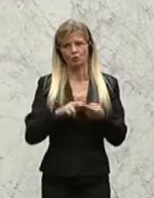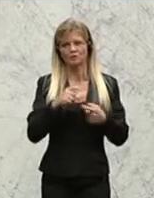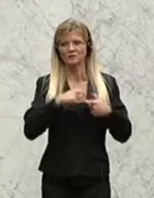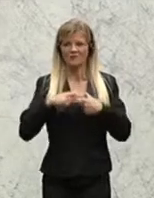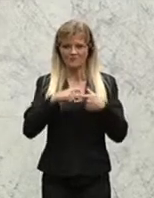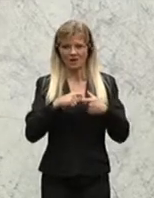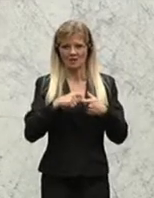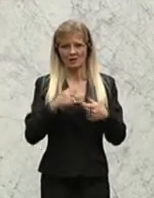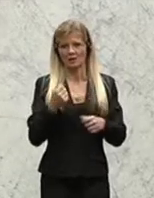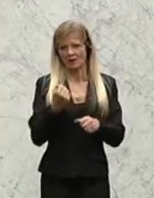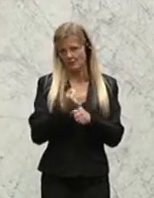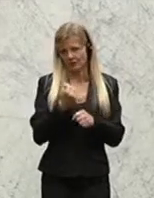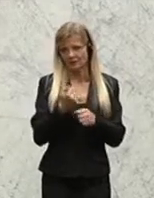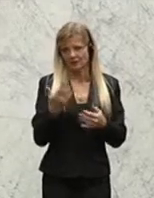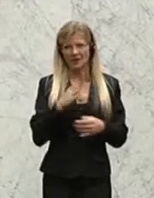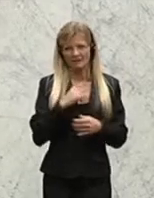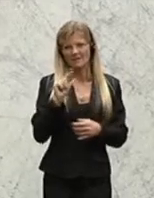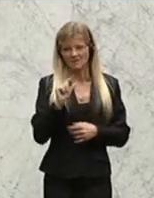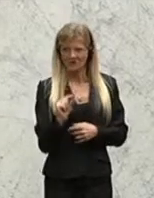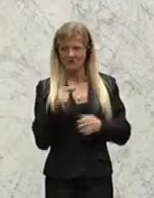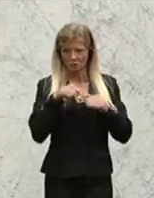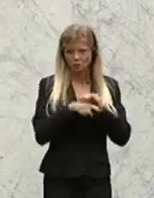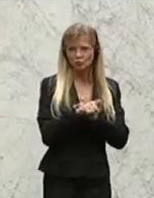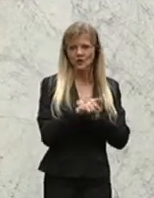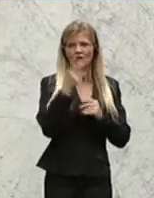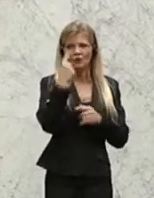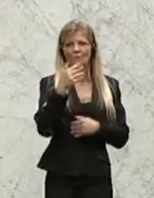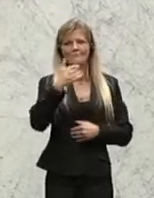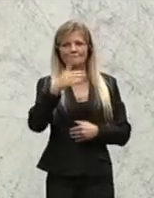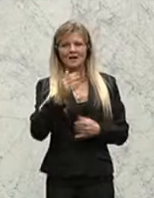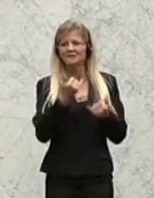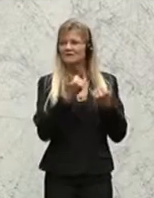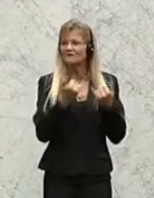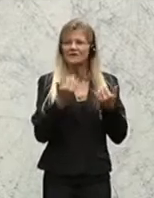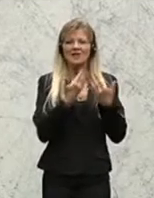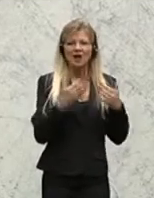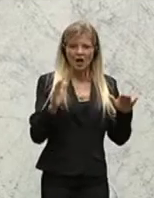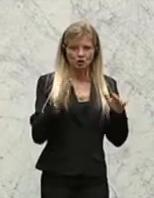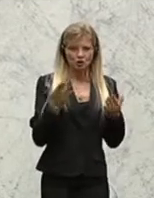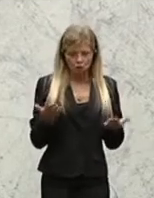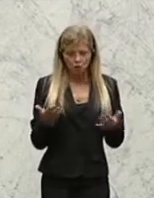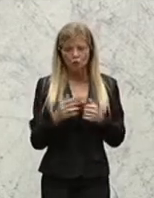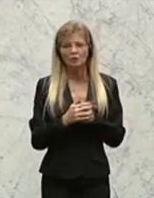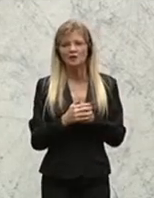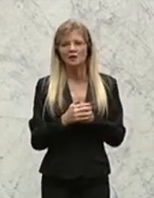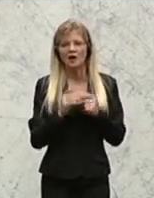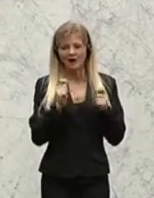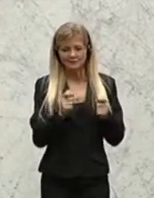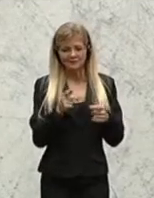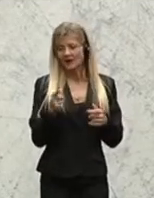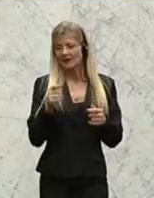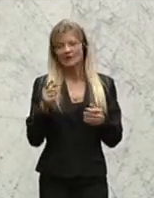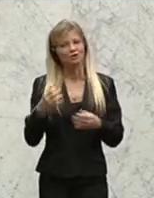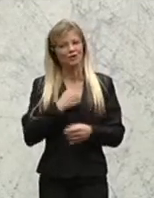ist allerdings gering, weil die meisten kurz nach ihrem Asylantrag kaum in der Lage sind, Befähigungsnachweise zu erbringen. Es kommt also